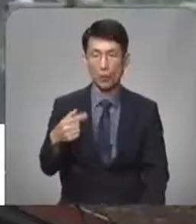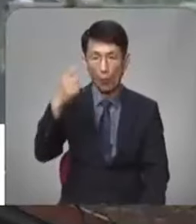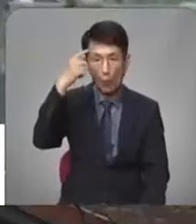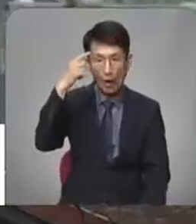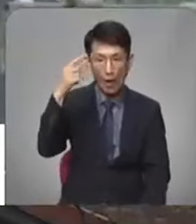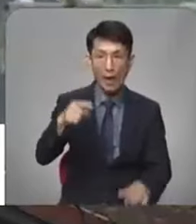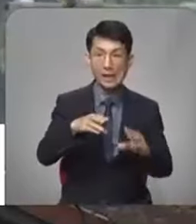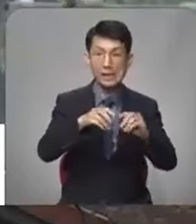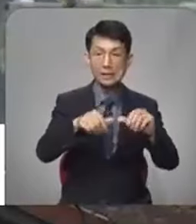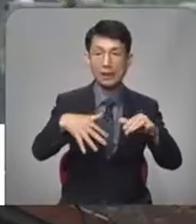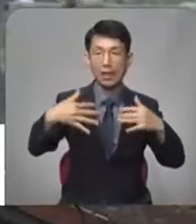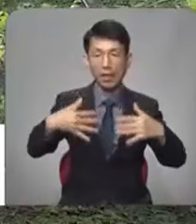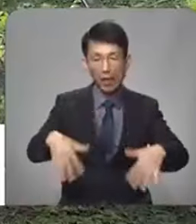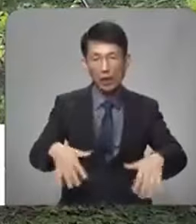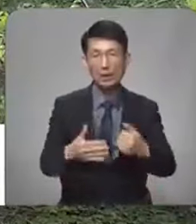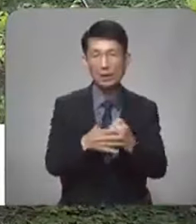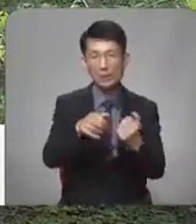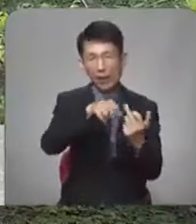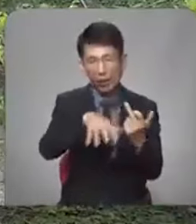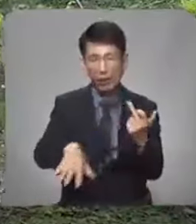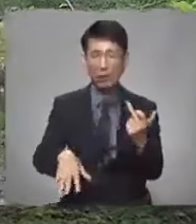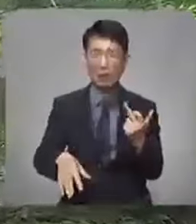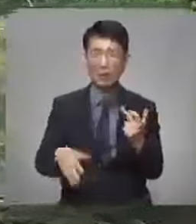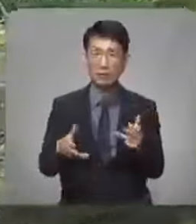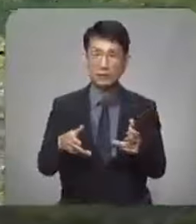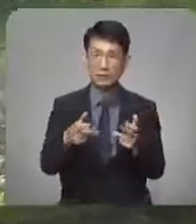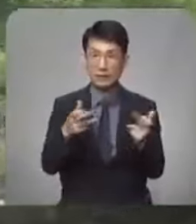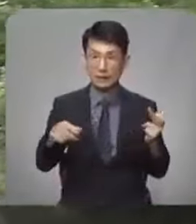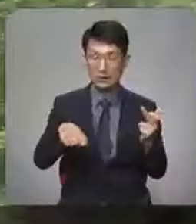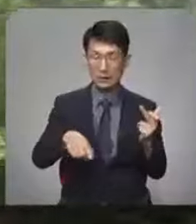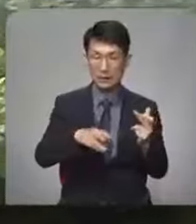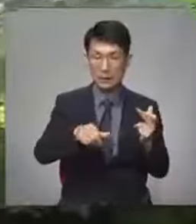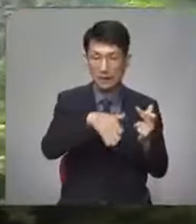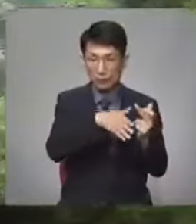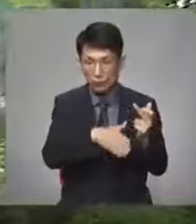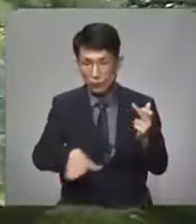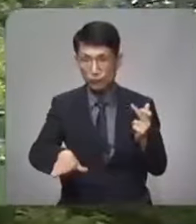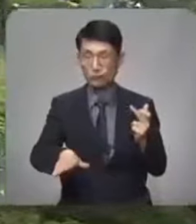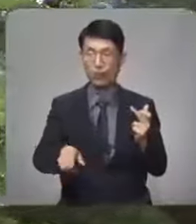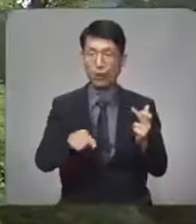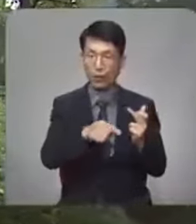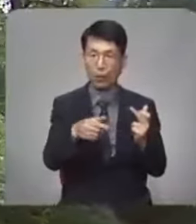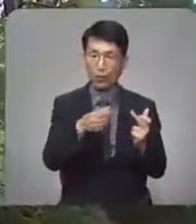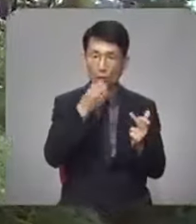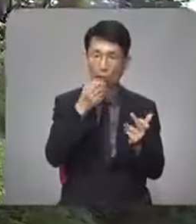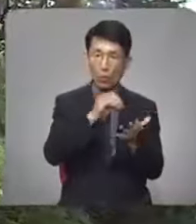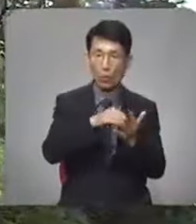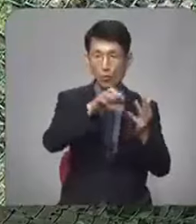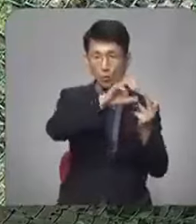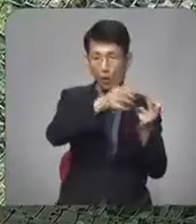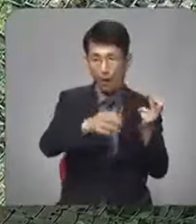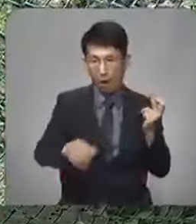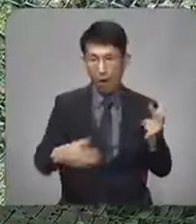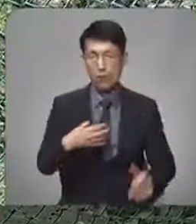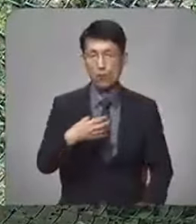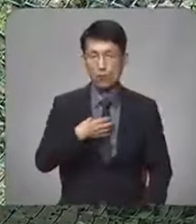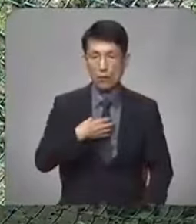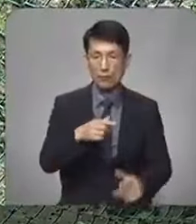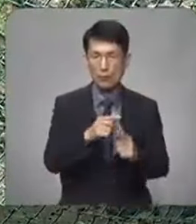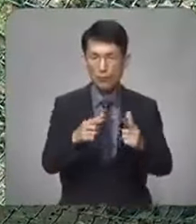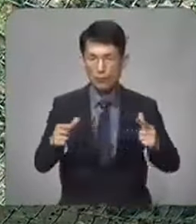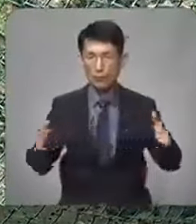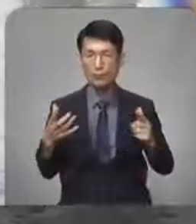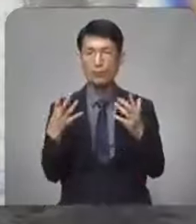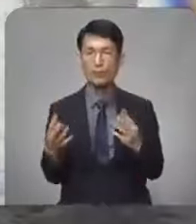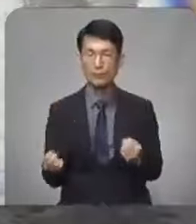많이 약해졌기 때문입니다. 산간을 지날 땐 땅 밀림이나 땅 꺼짐 현상, 낙석까지 조심해야 할 게 한두 가지가